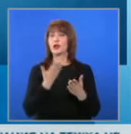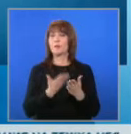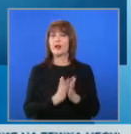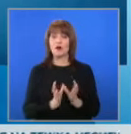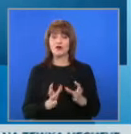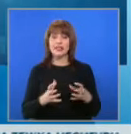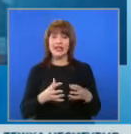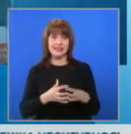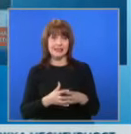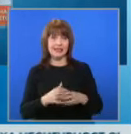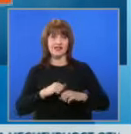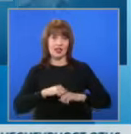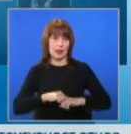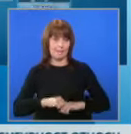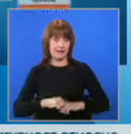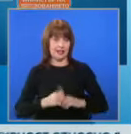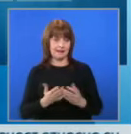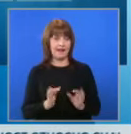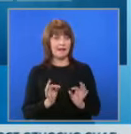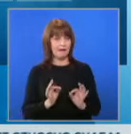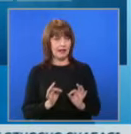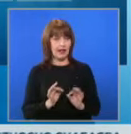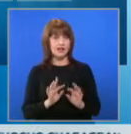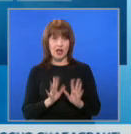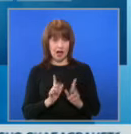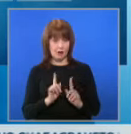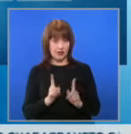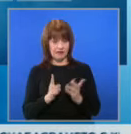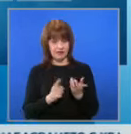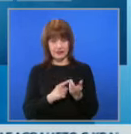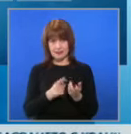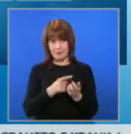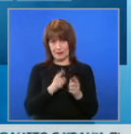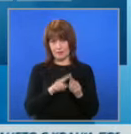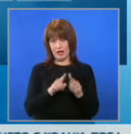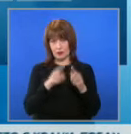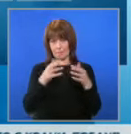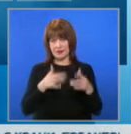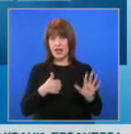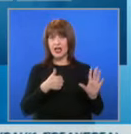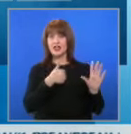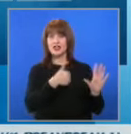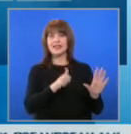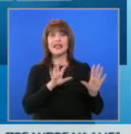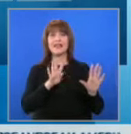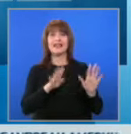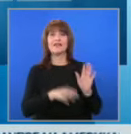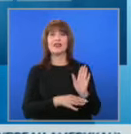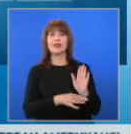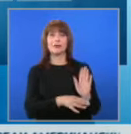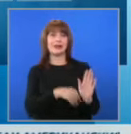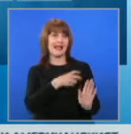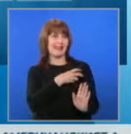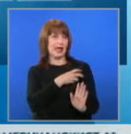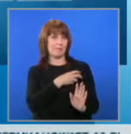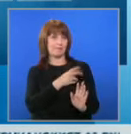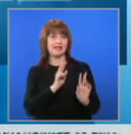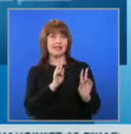състав на кабинет. Така че, ако трябва да сметнем чисто аритметично, 69 са депутатите на ГЕРБ